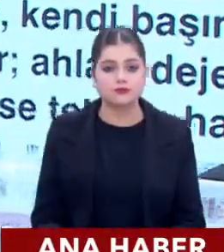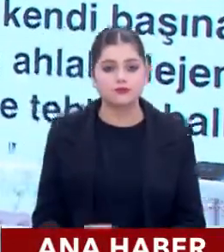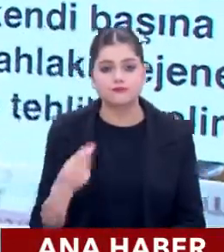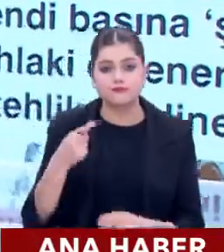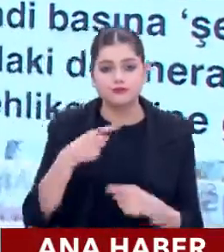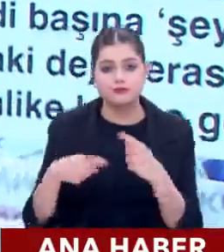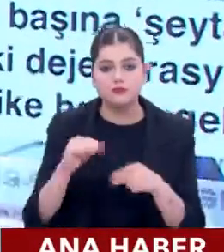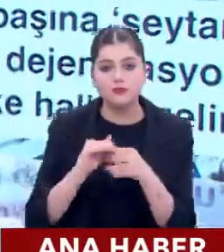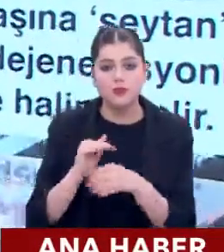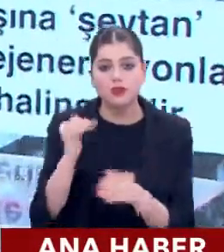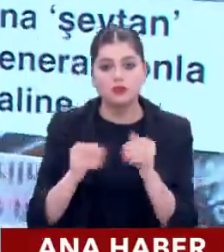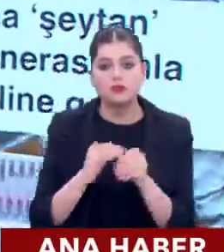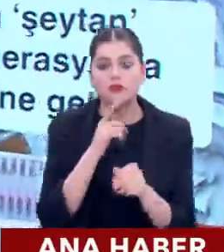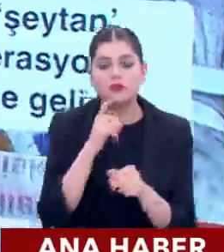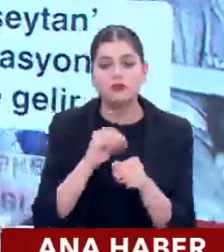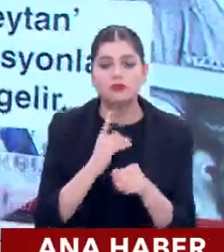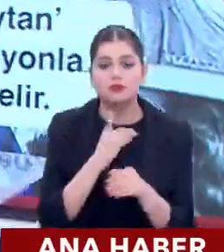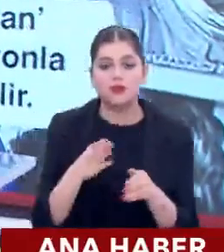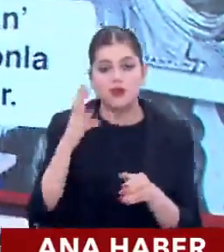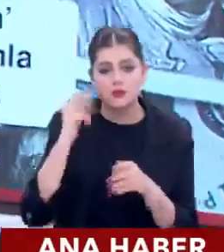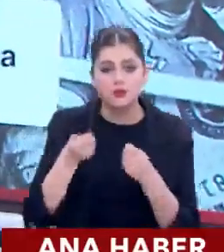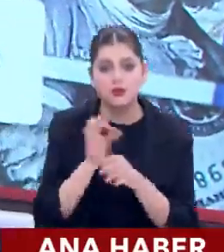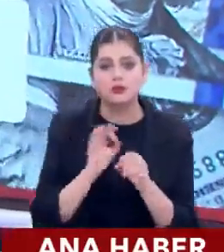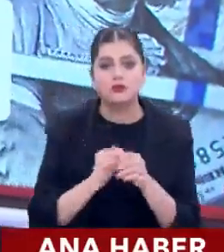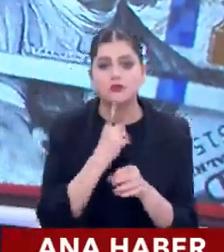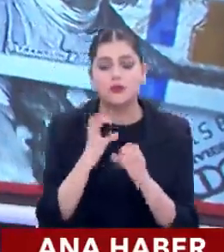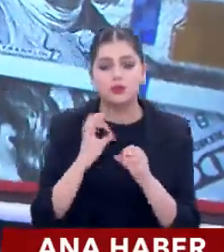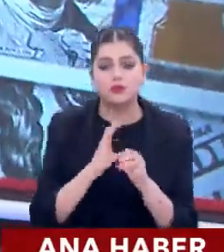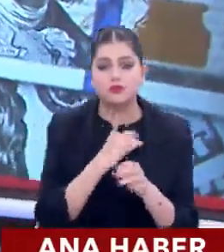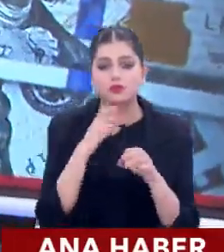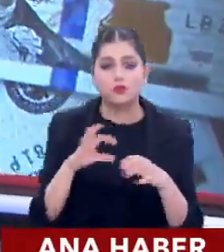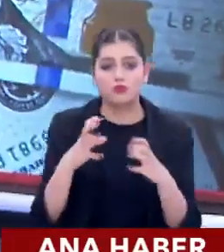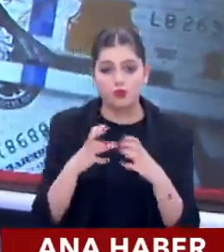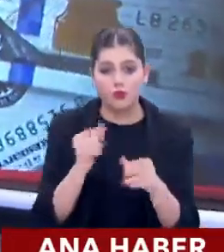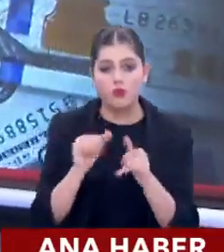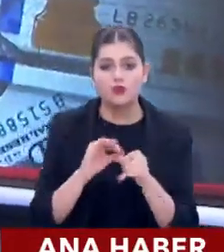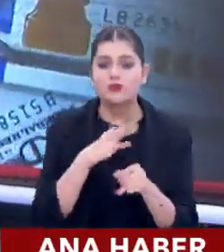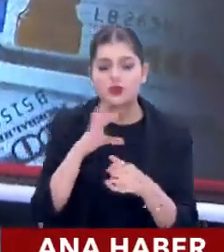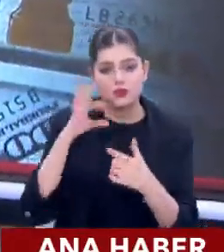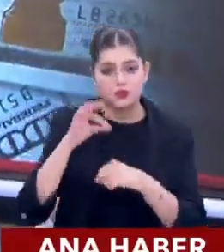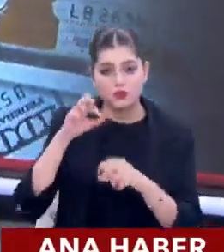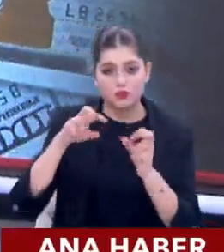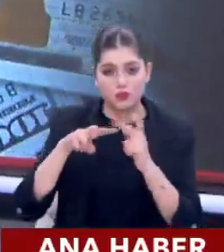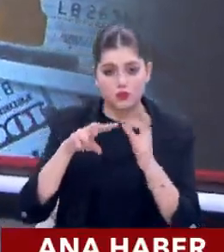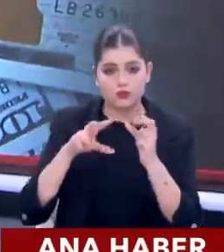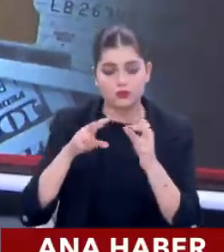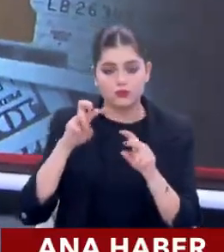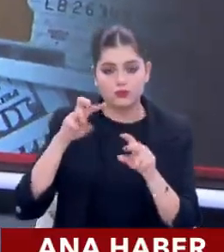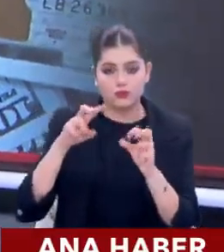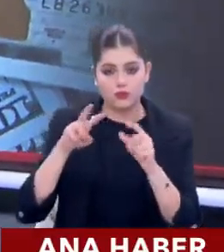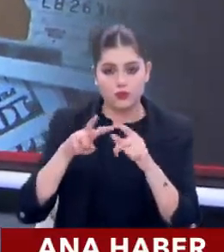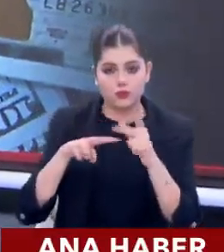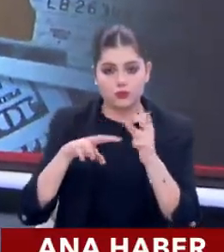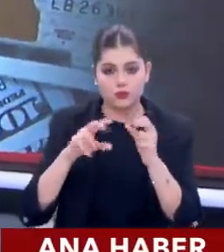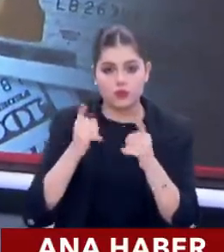eksenli bir hayat ve onun getirdiği yanlışları anl Ak açısından önemli işte futboldaki bu ponzi oyununun en önemli şifresi